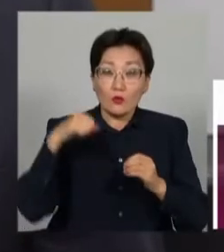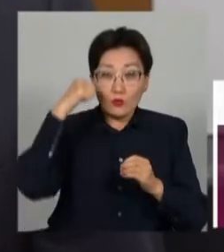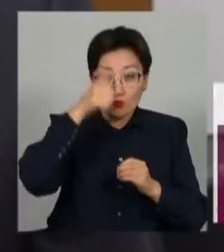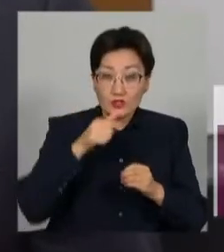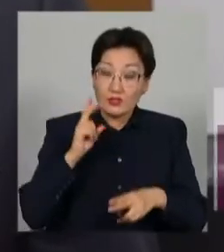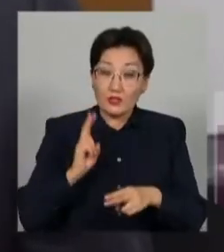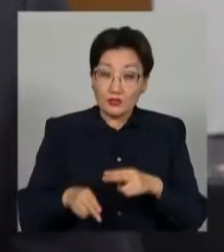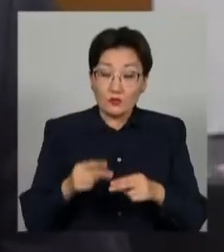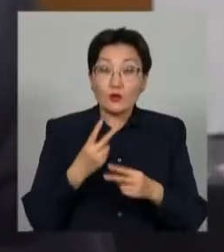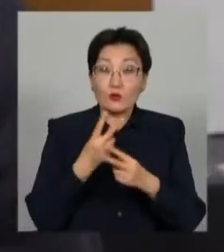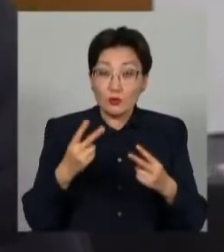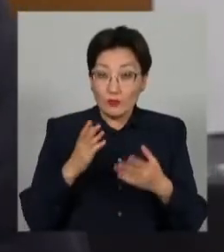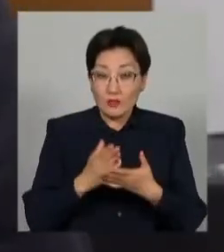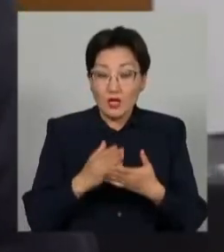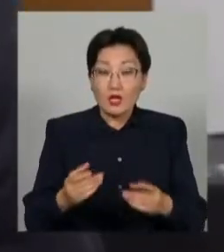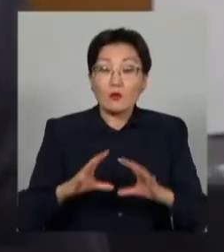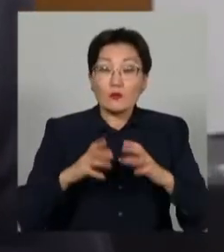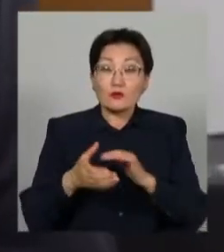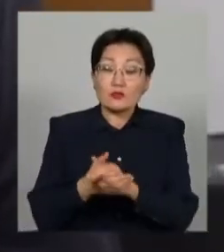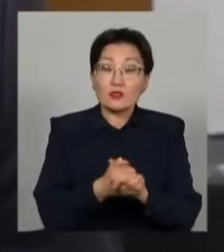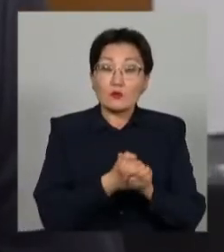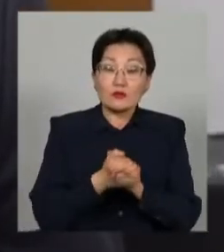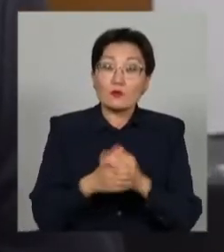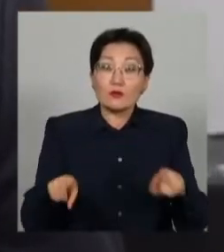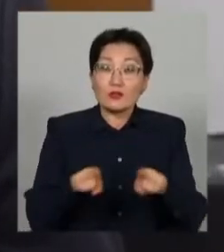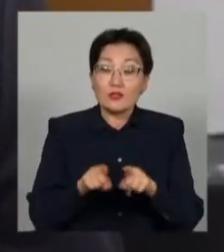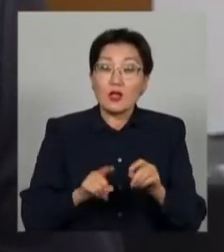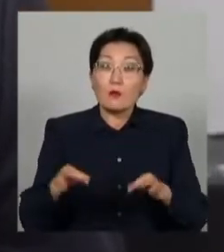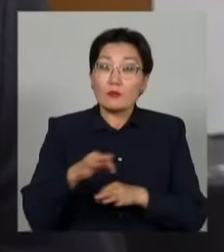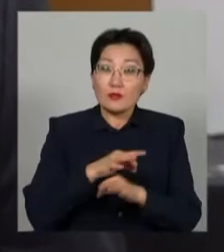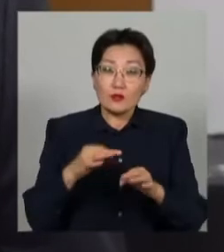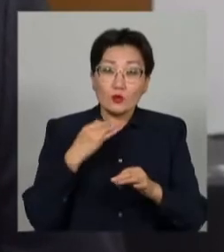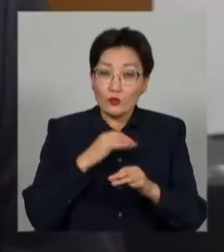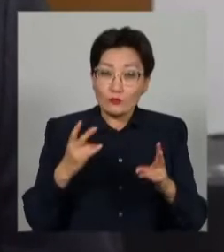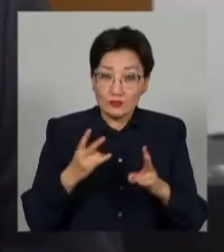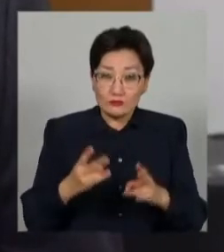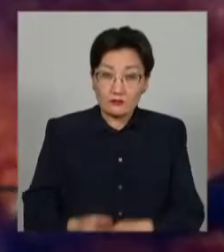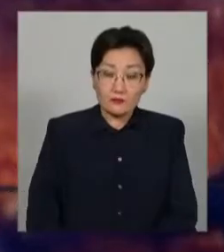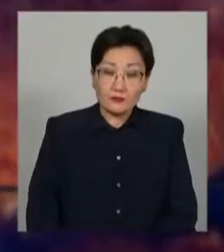аяқталып қалғанын көріп отырмыз. Әлемде бірлікті ту ететін осындай бастамалар көп болуы тиіс.